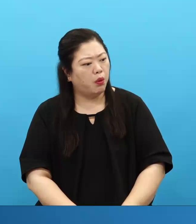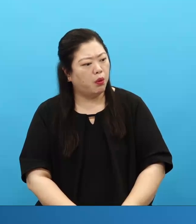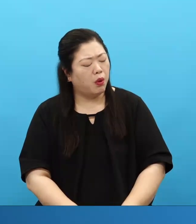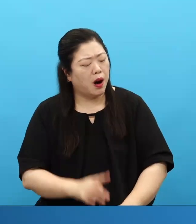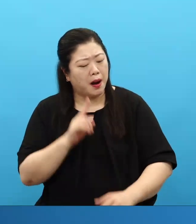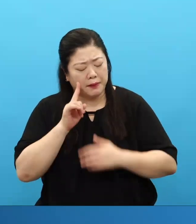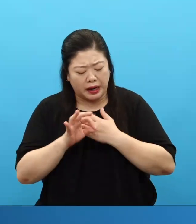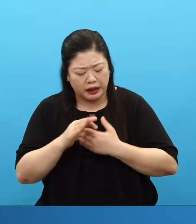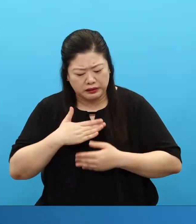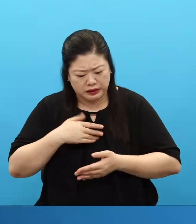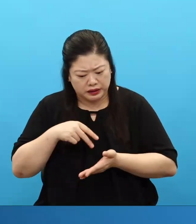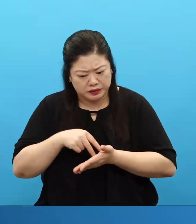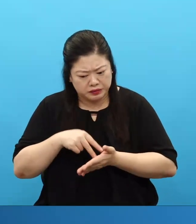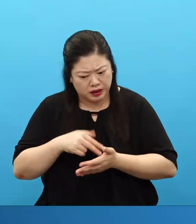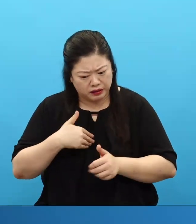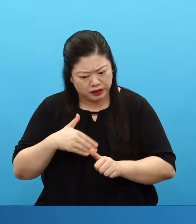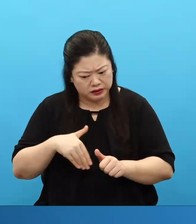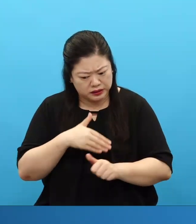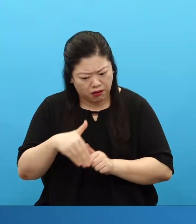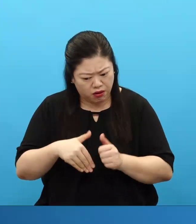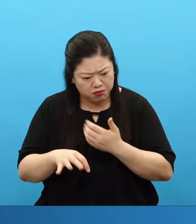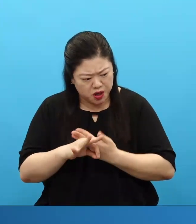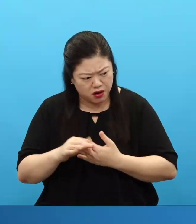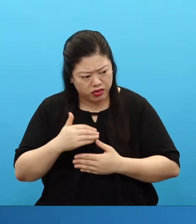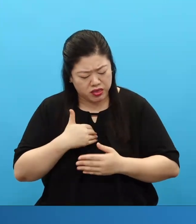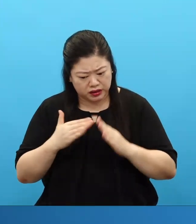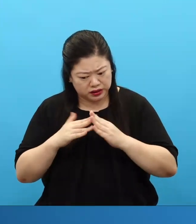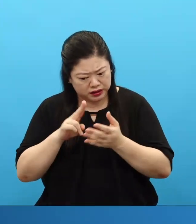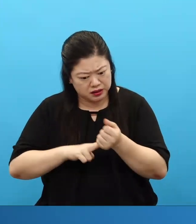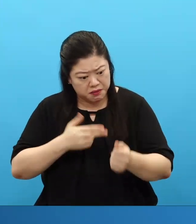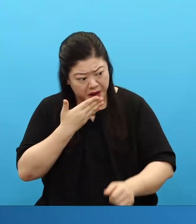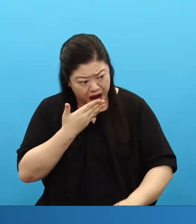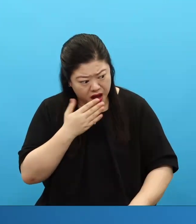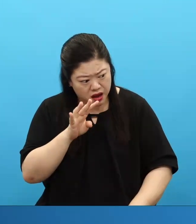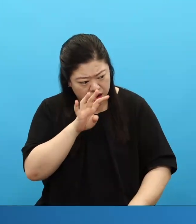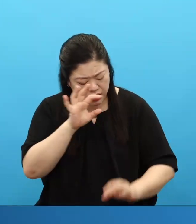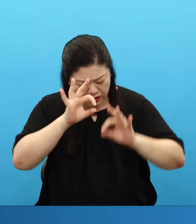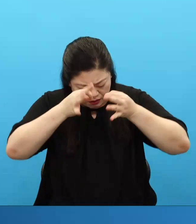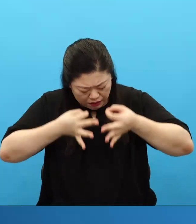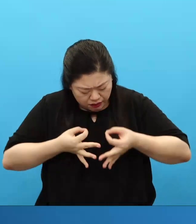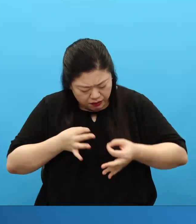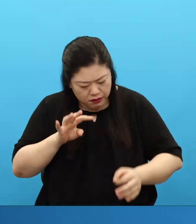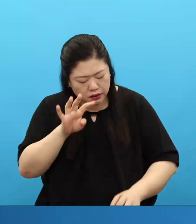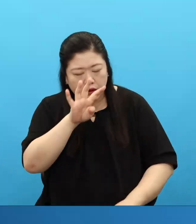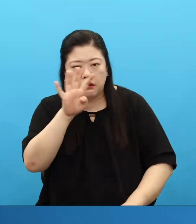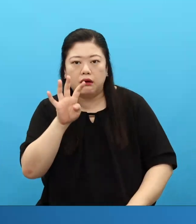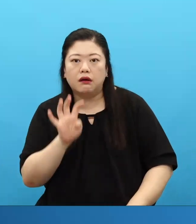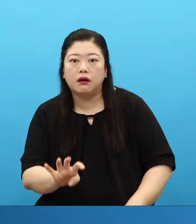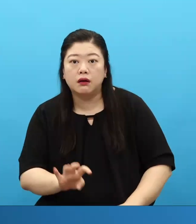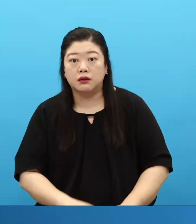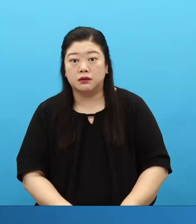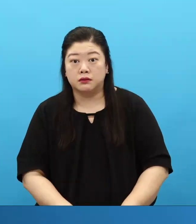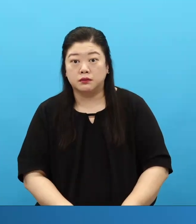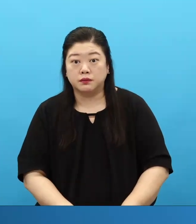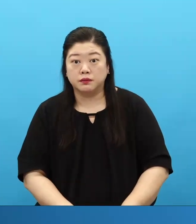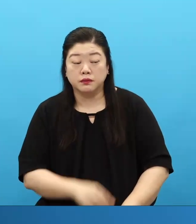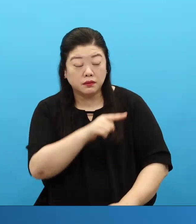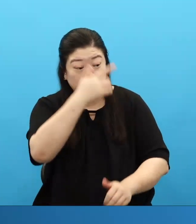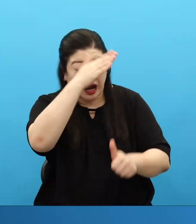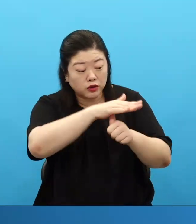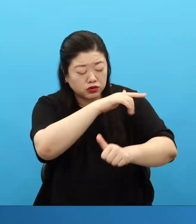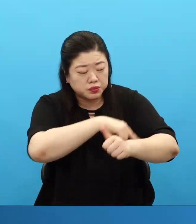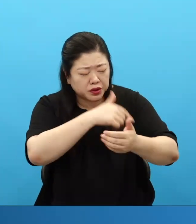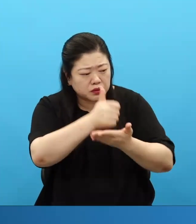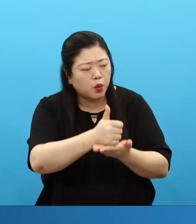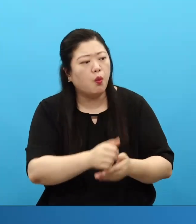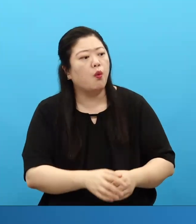많고 돈 꼽을 쳐놓고 안 되는 장로님들이 돈 내기 시작했다. And so the elders who were just hiding their money hid, who were actually wealthy, began to give offerings. 그